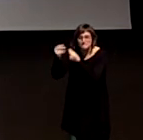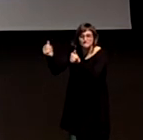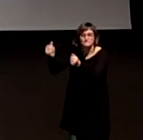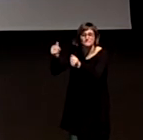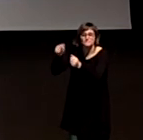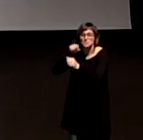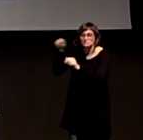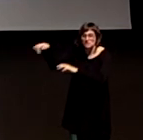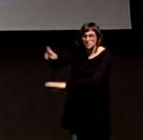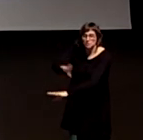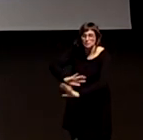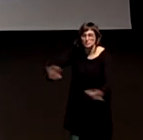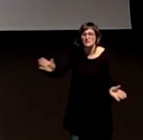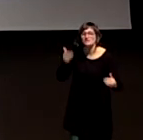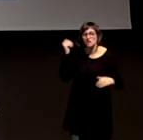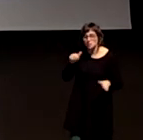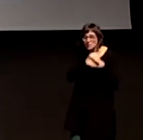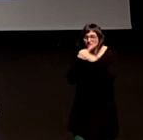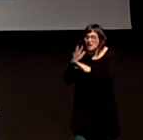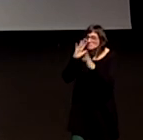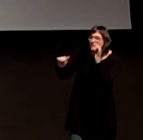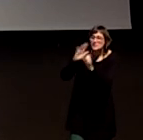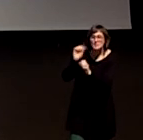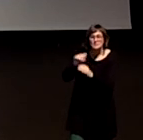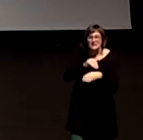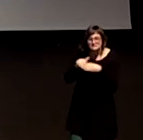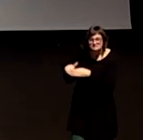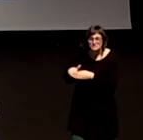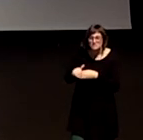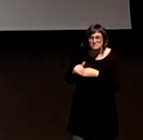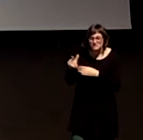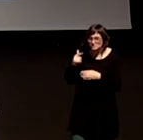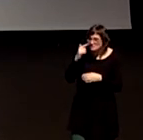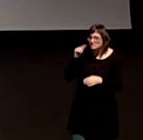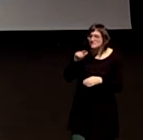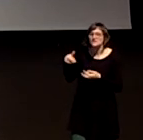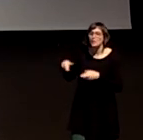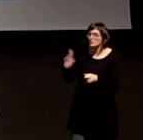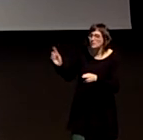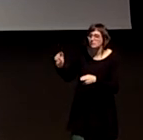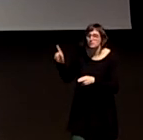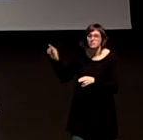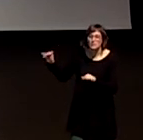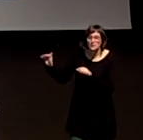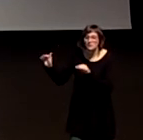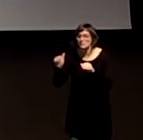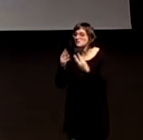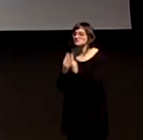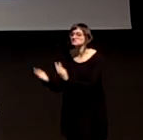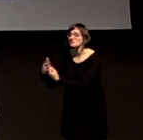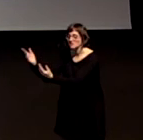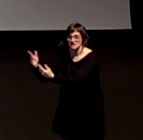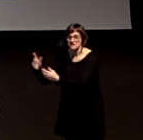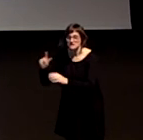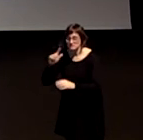revenir parce qu'on la voyait le soir est le tracé le long de la route et pour lui ensuite dans les champs et après on n'a